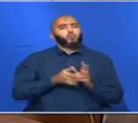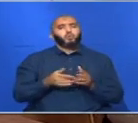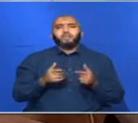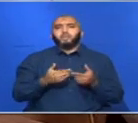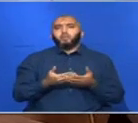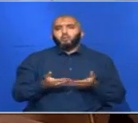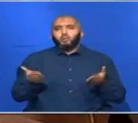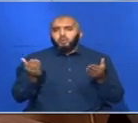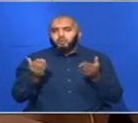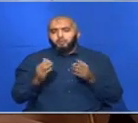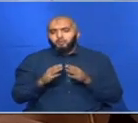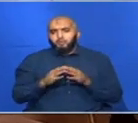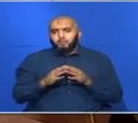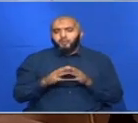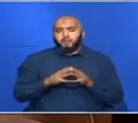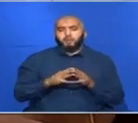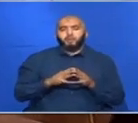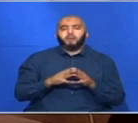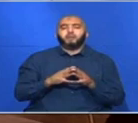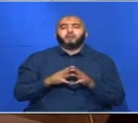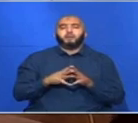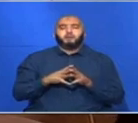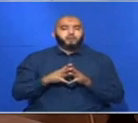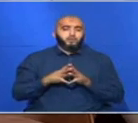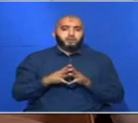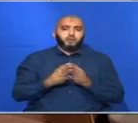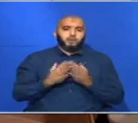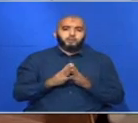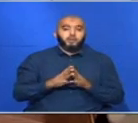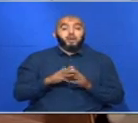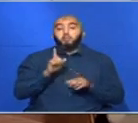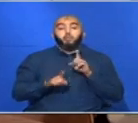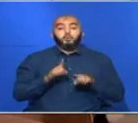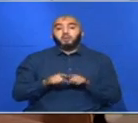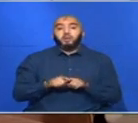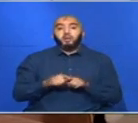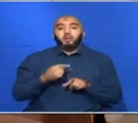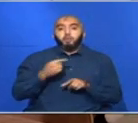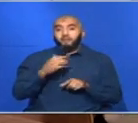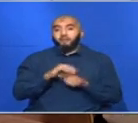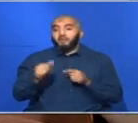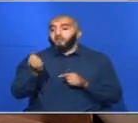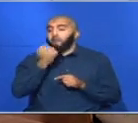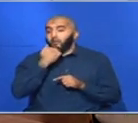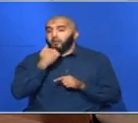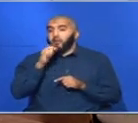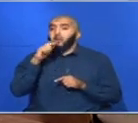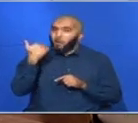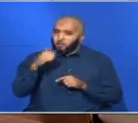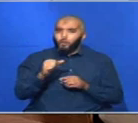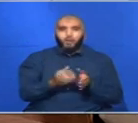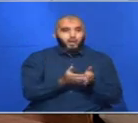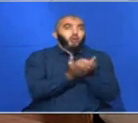ونقول كذلك ونحن ربما مسرفون على انفسنا ما ما ورد